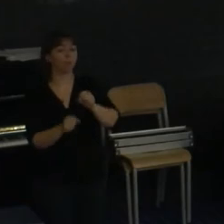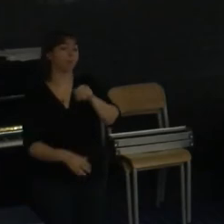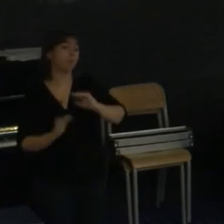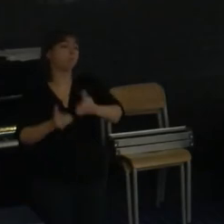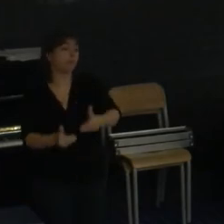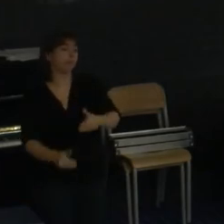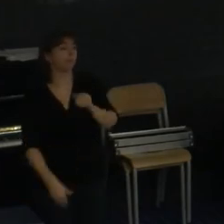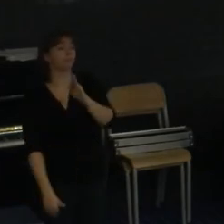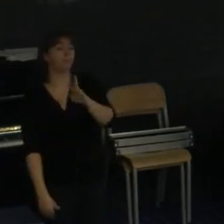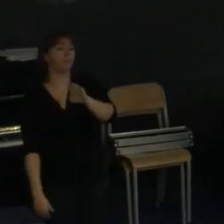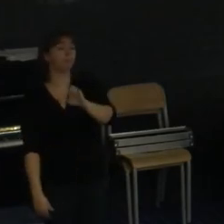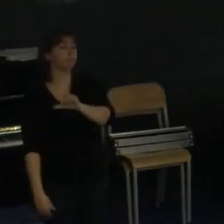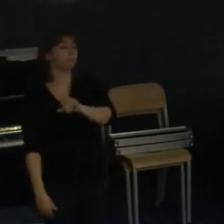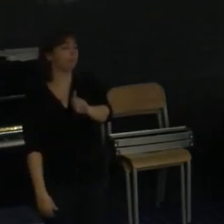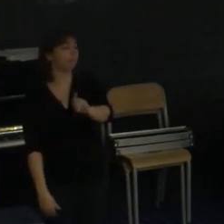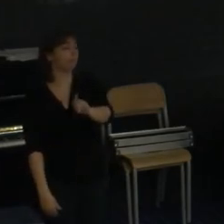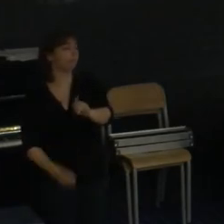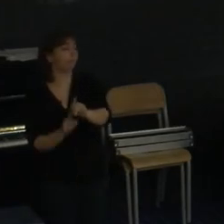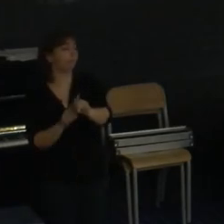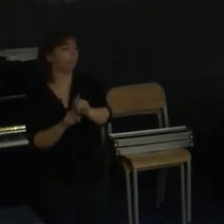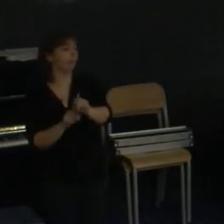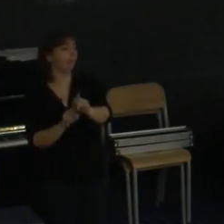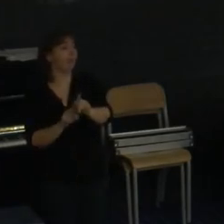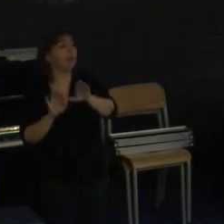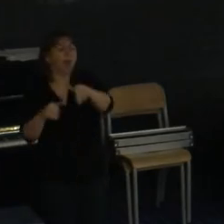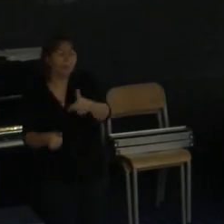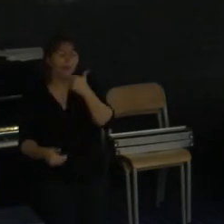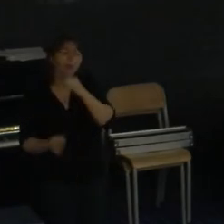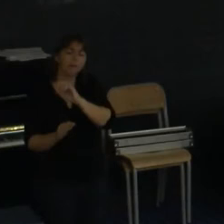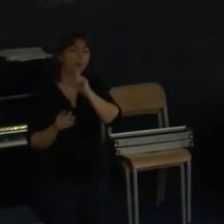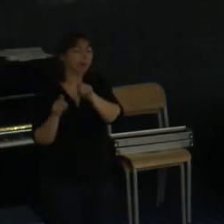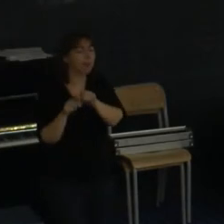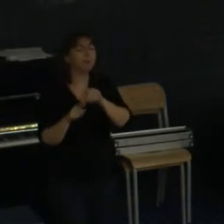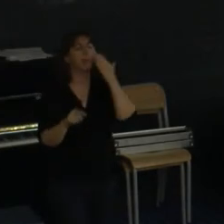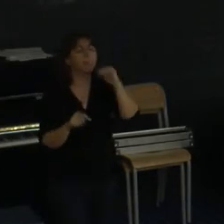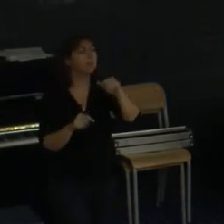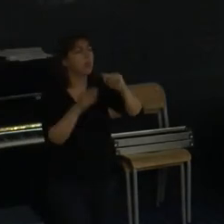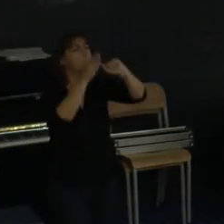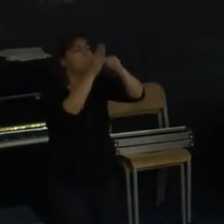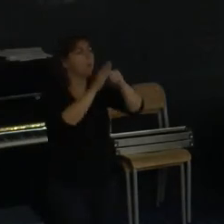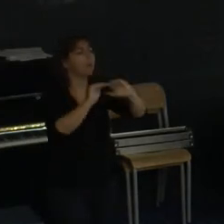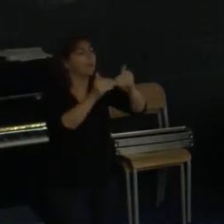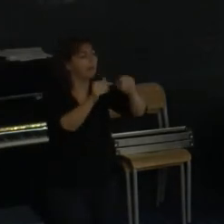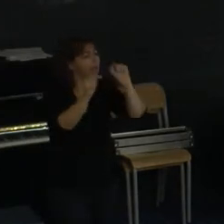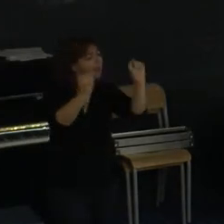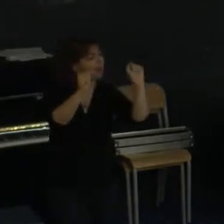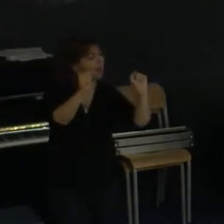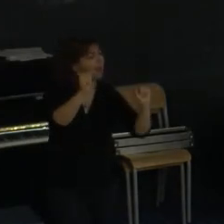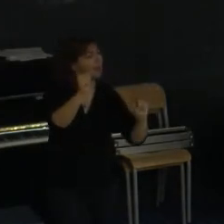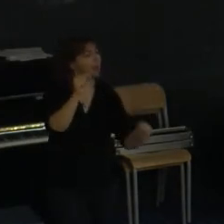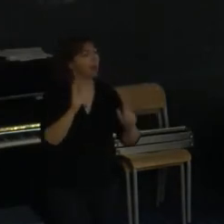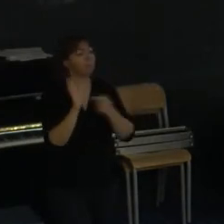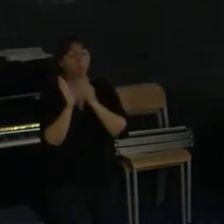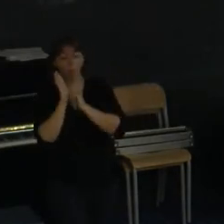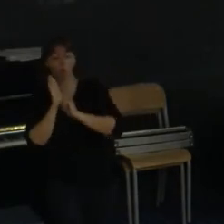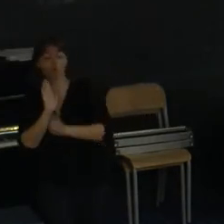mais en même temps vous permet simplement de lister les breakpoints existants. Donc ici, comme le code, je l'ai simplement lancé, j'ai aucun